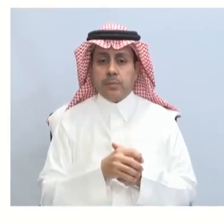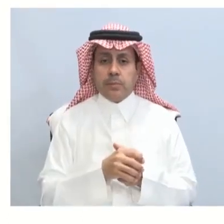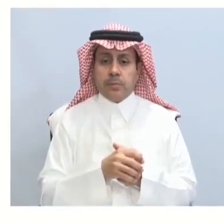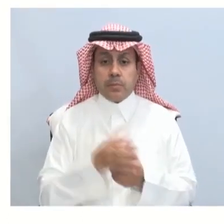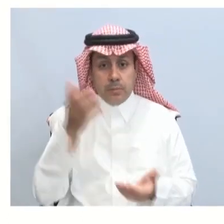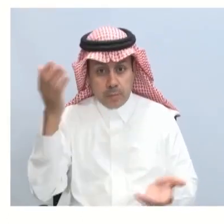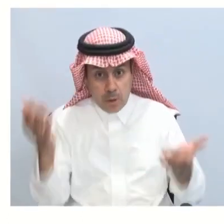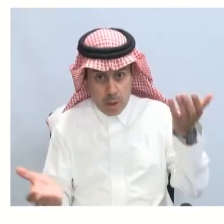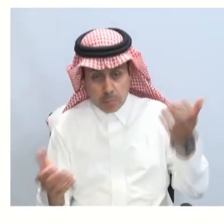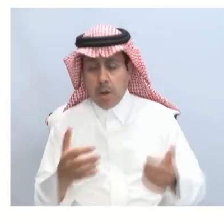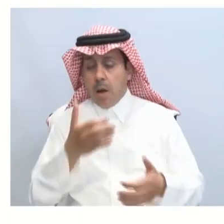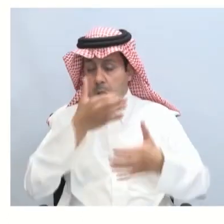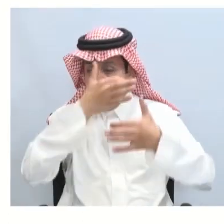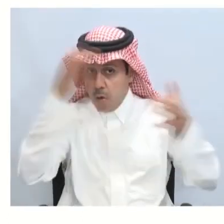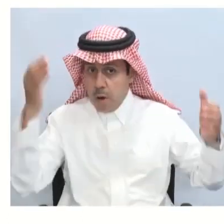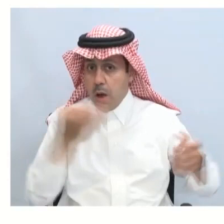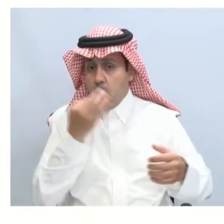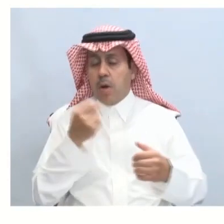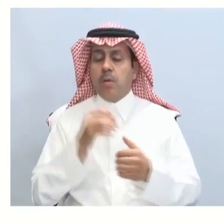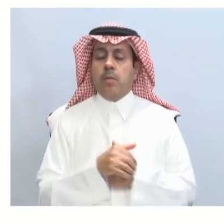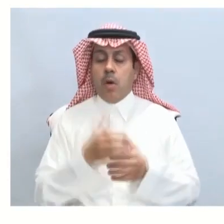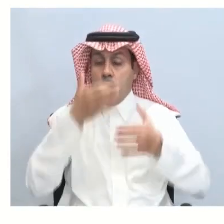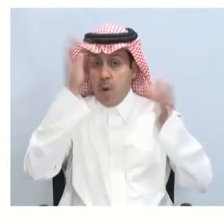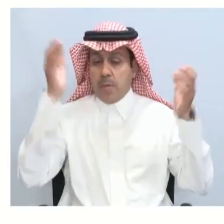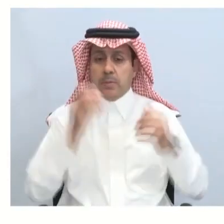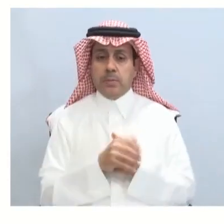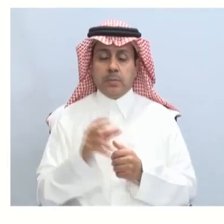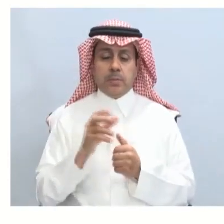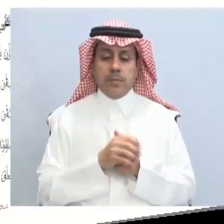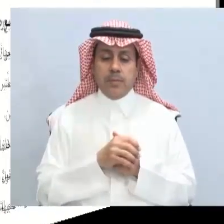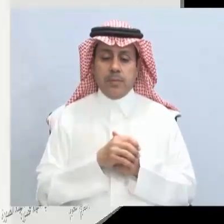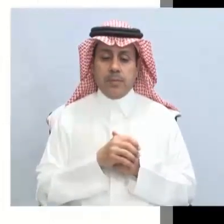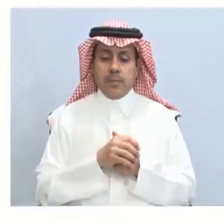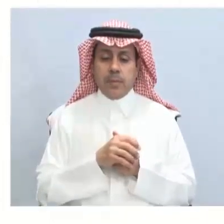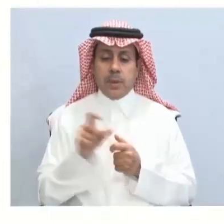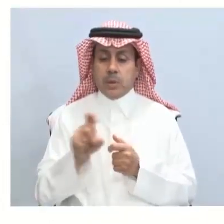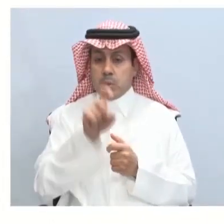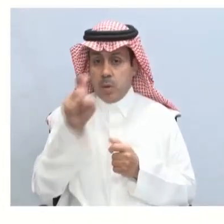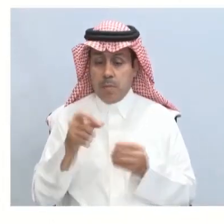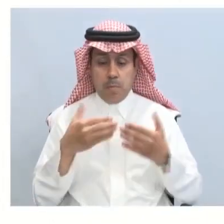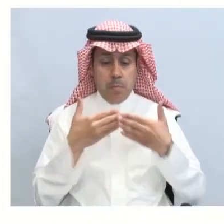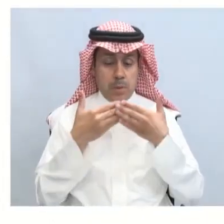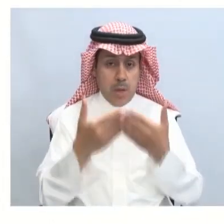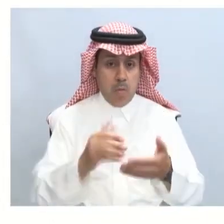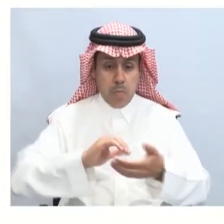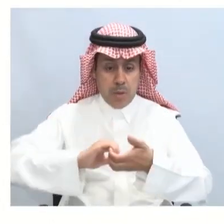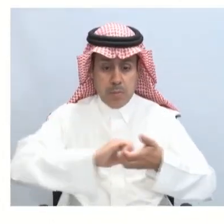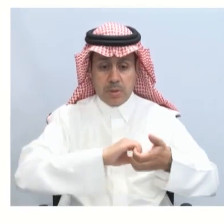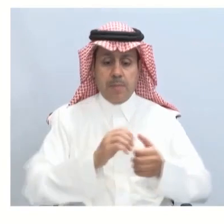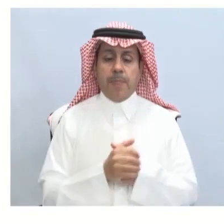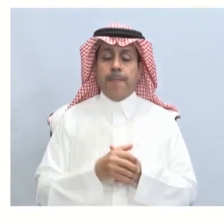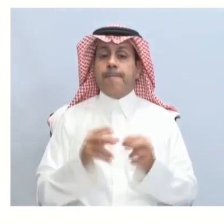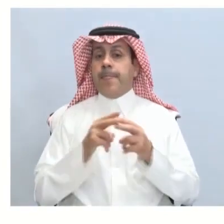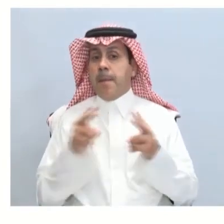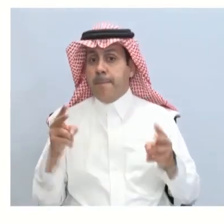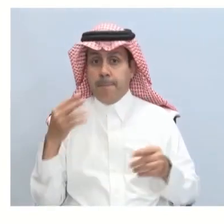الفقهاء لماذا لانها مشابهه للقمار المحرم ناتي بعد هذا الى سؤال اخر بالتعاون